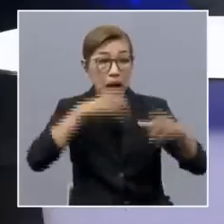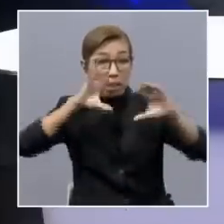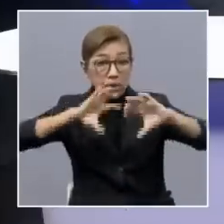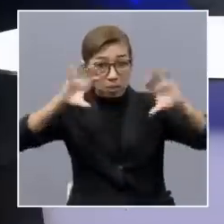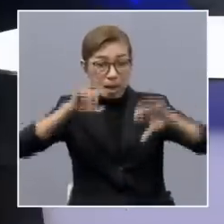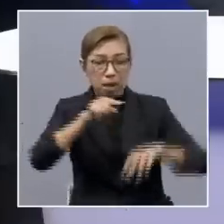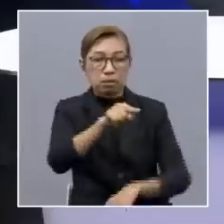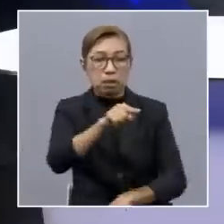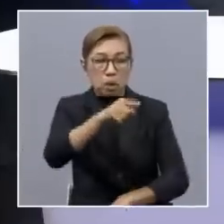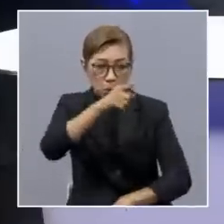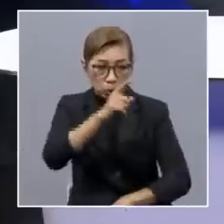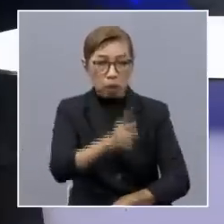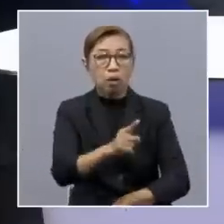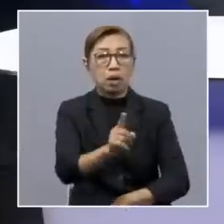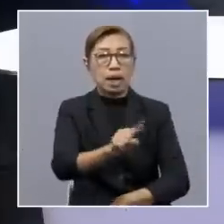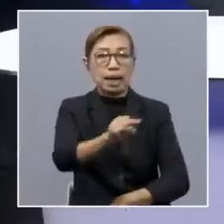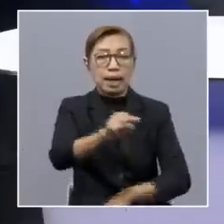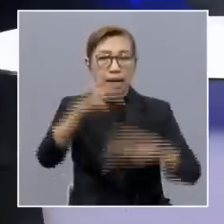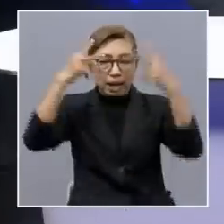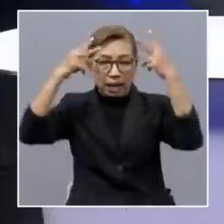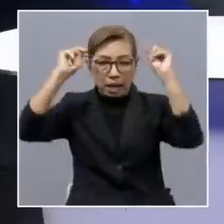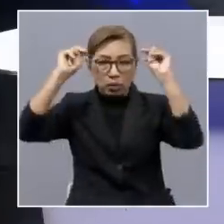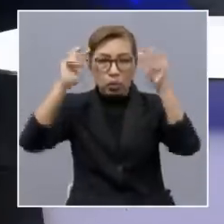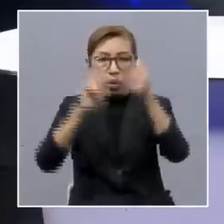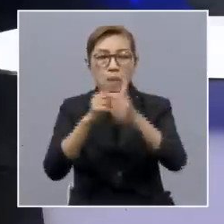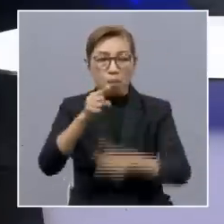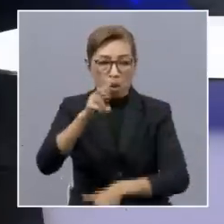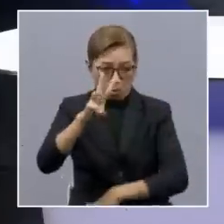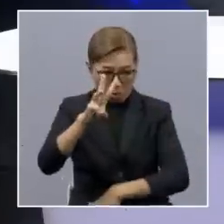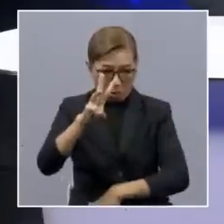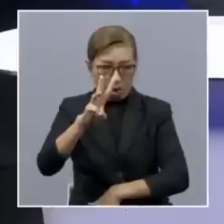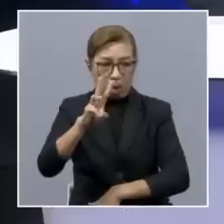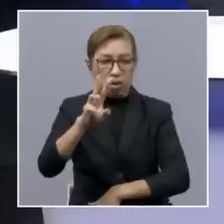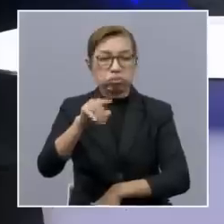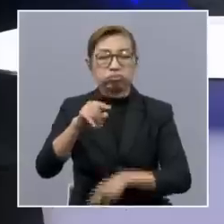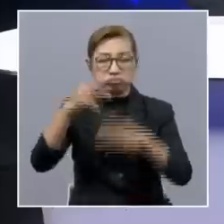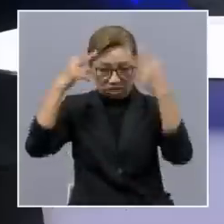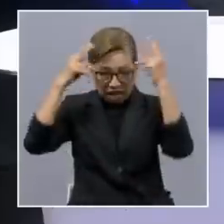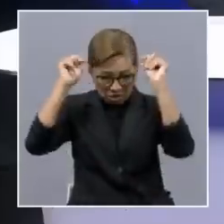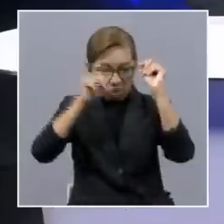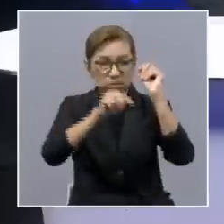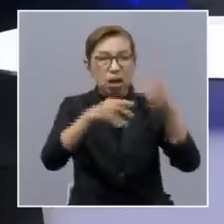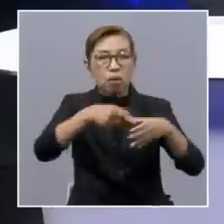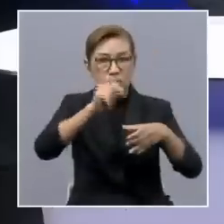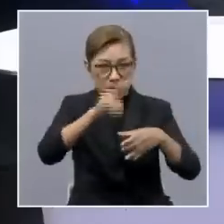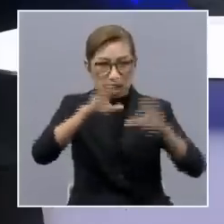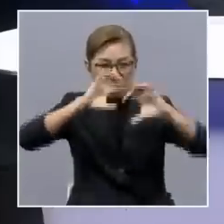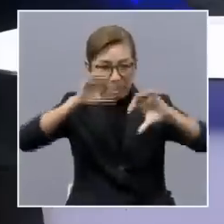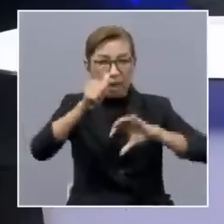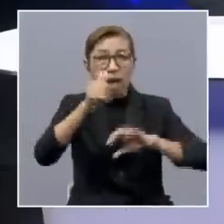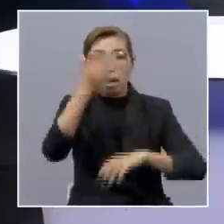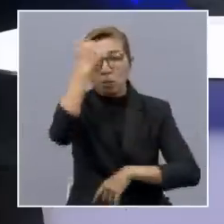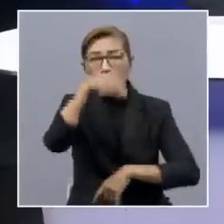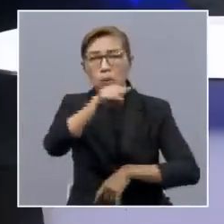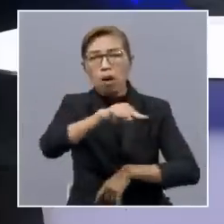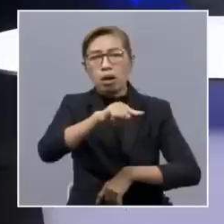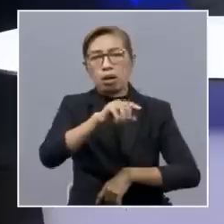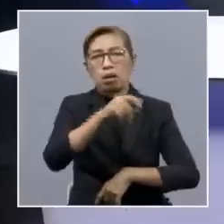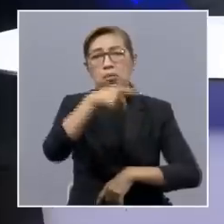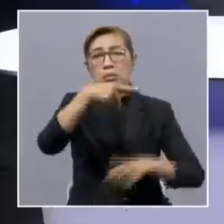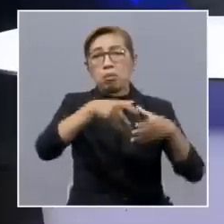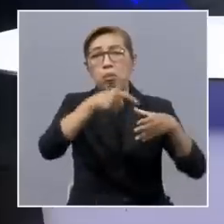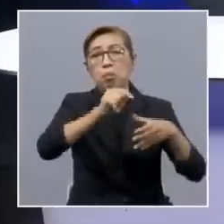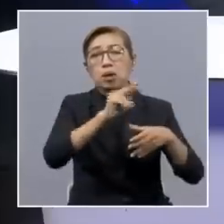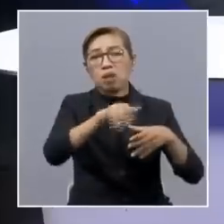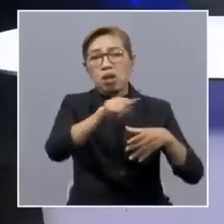ลเนี่ยจะต้องยอมให้บิ๊กป้อมเนี่ยขึ้นมาเป็นนายกรัฐมนตรีเพราะมองว่ายังไงเพื่อไทยก็ไม่สามารถชนะแบบแลนด์สไลด์